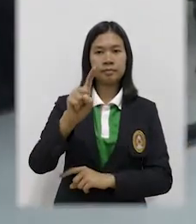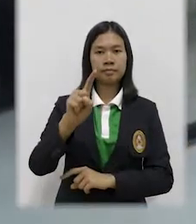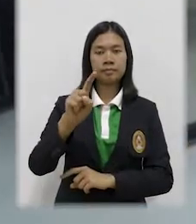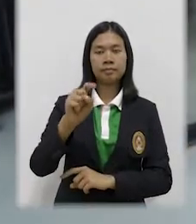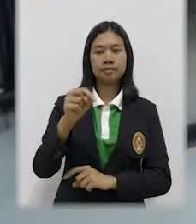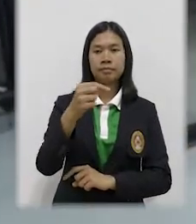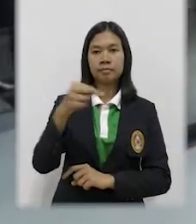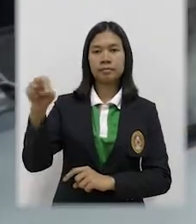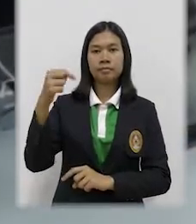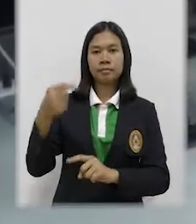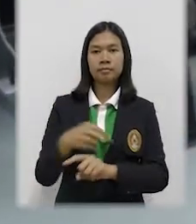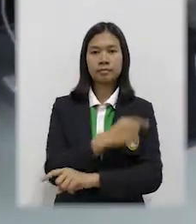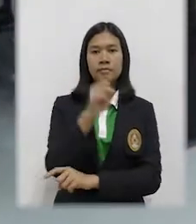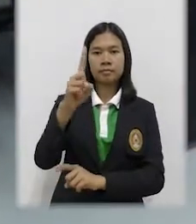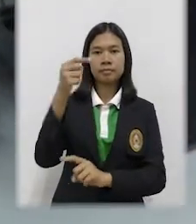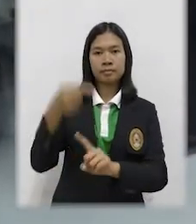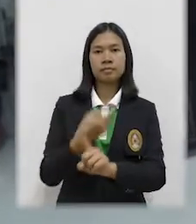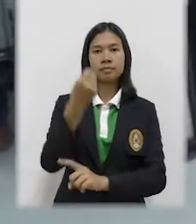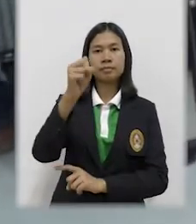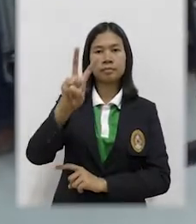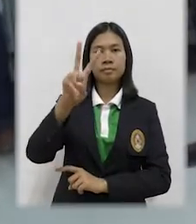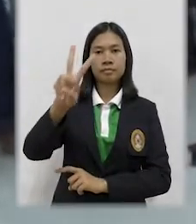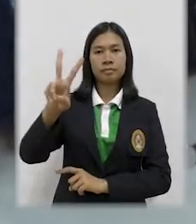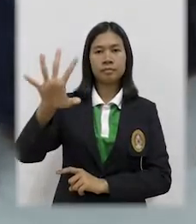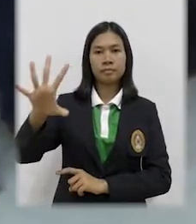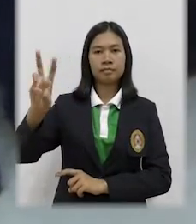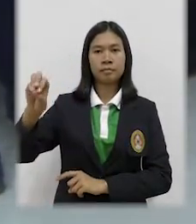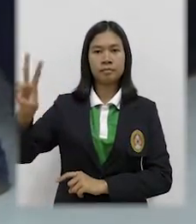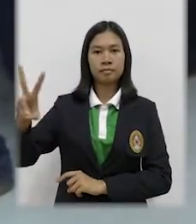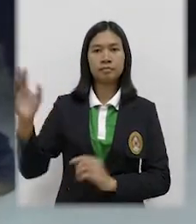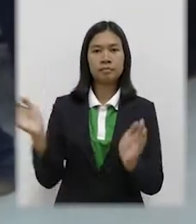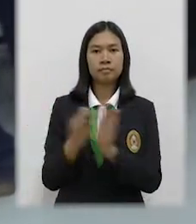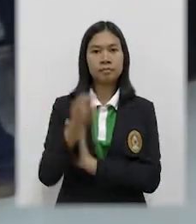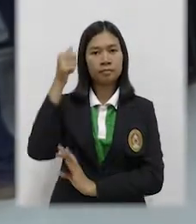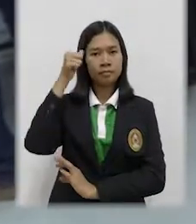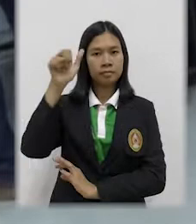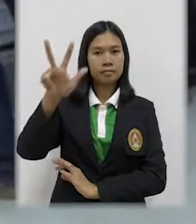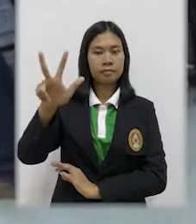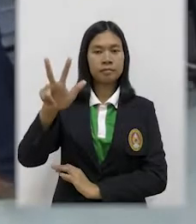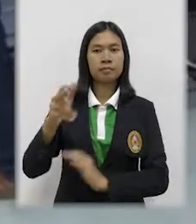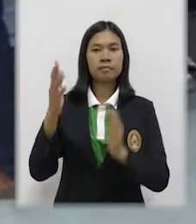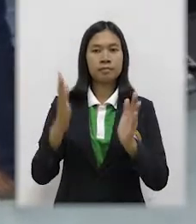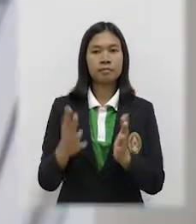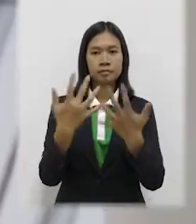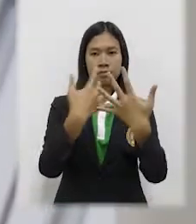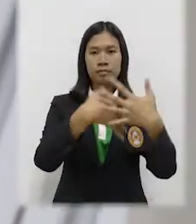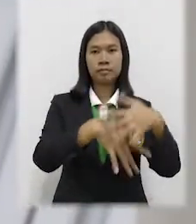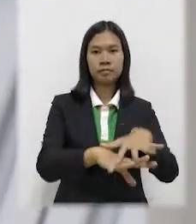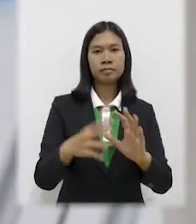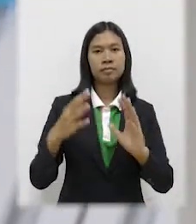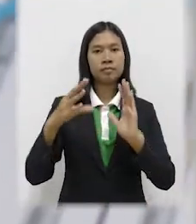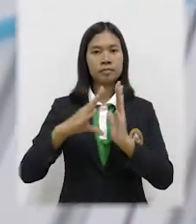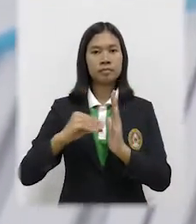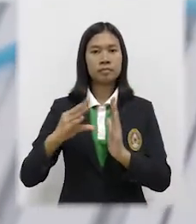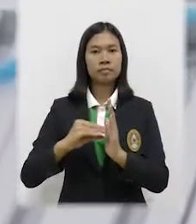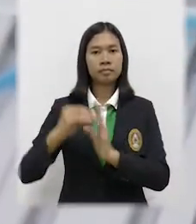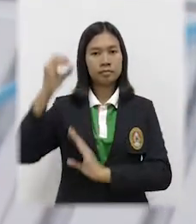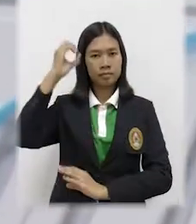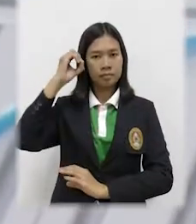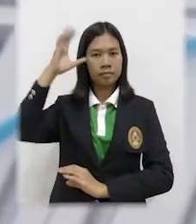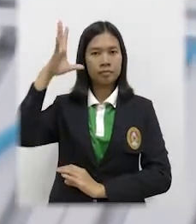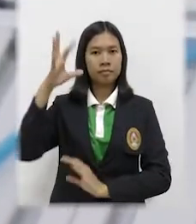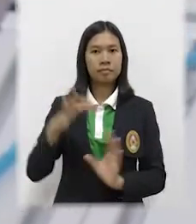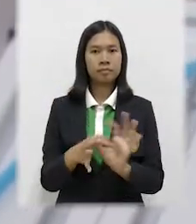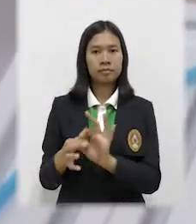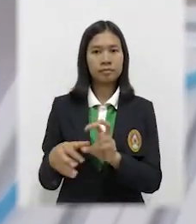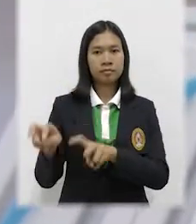พฤศจิกายนถึงวันที่1ธันวาคม2562รวม3วันเพื่อให้ผู้เข้าอบรมมีความ